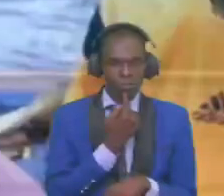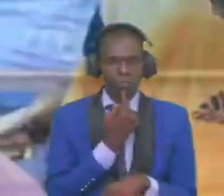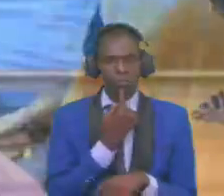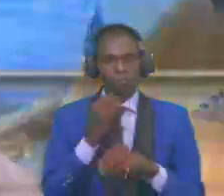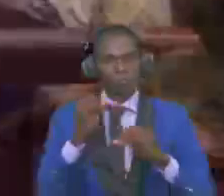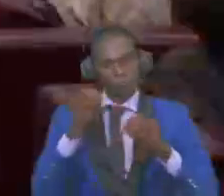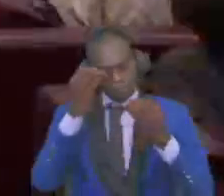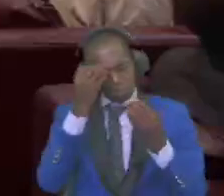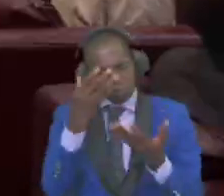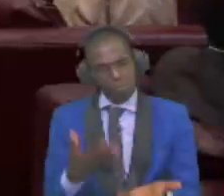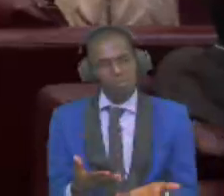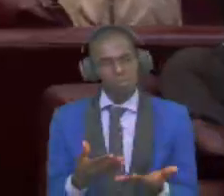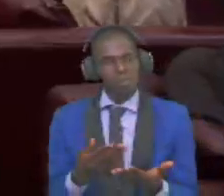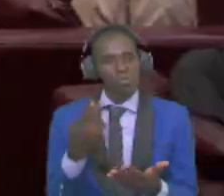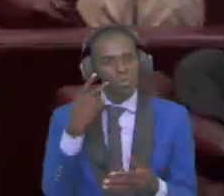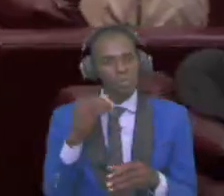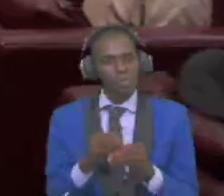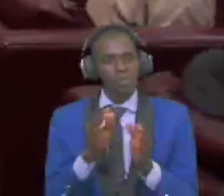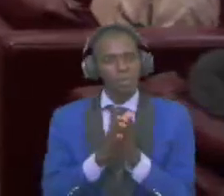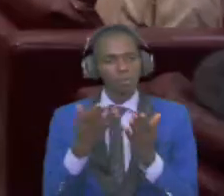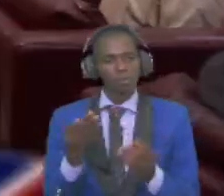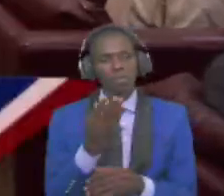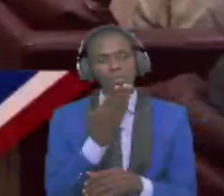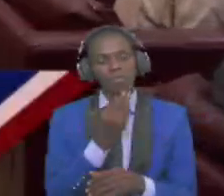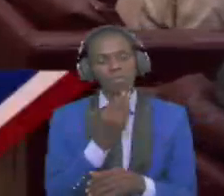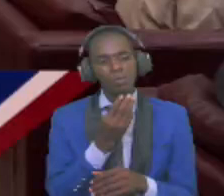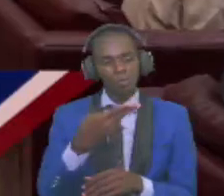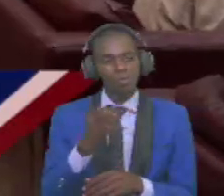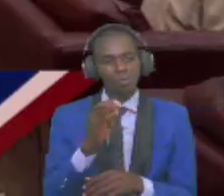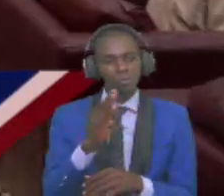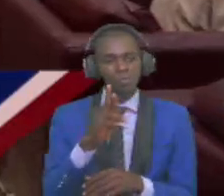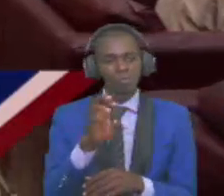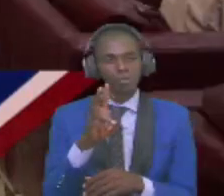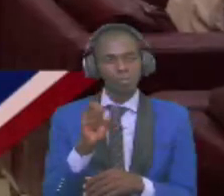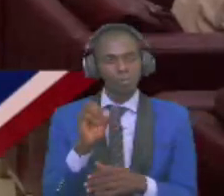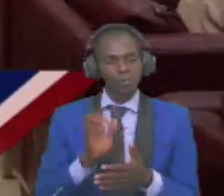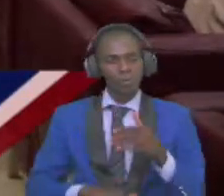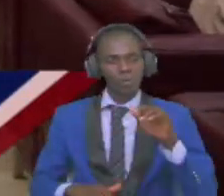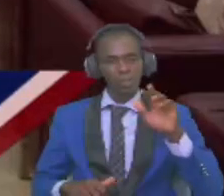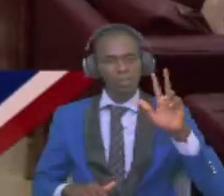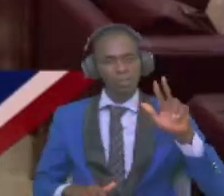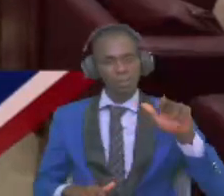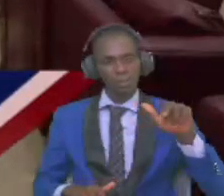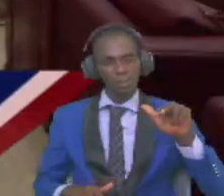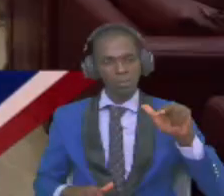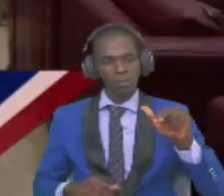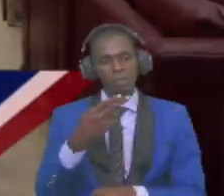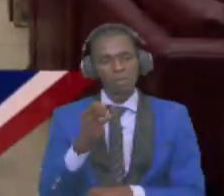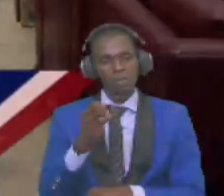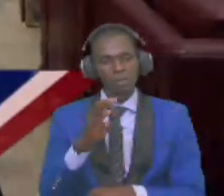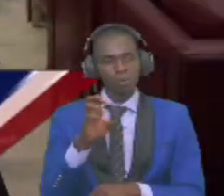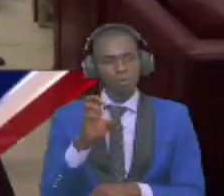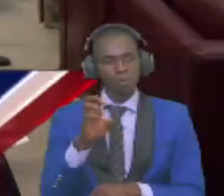les membres si nécessaire et bleu hébreu thèse et b